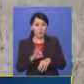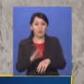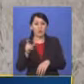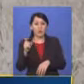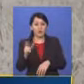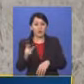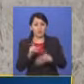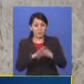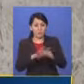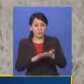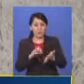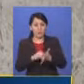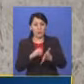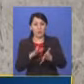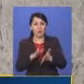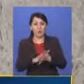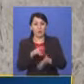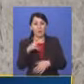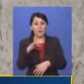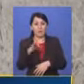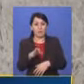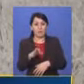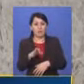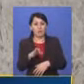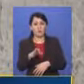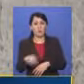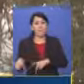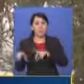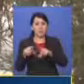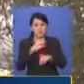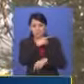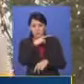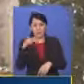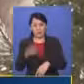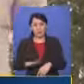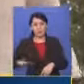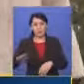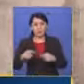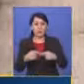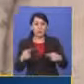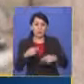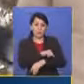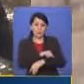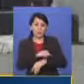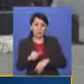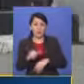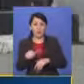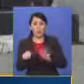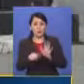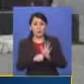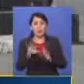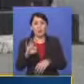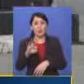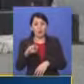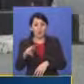ситуации. Продолжают регистрировать случаи КВИ среди завозных категорий лиц, прибывших из Российской Федерации и других зарубежных стран. Всего с 6 октября